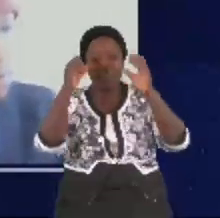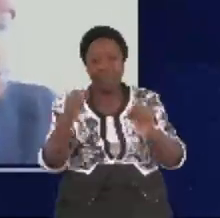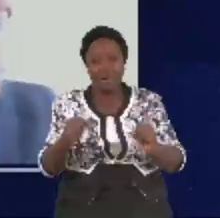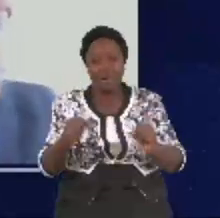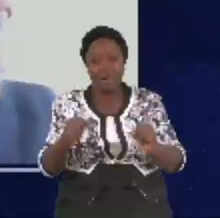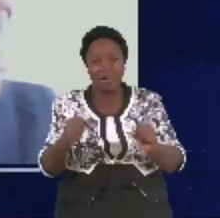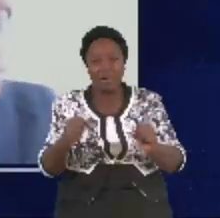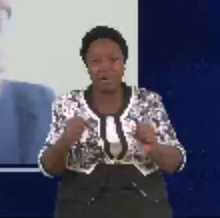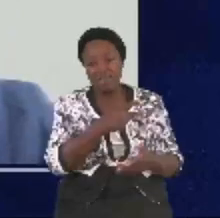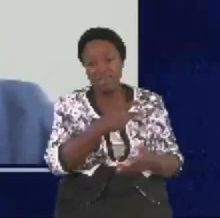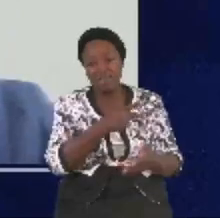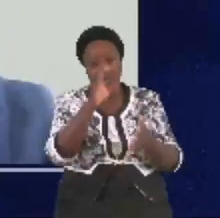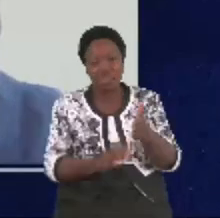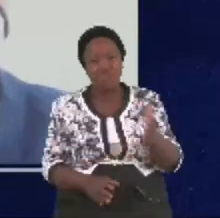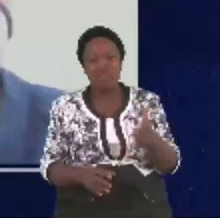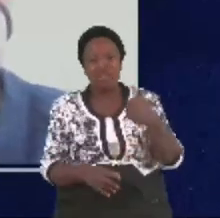la souveraineté soumise.